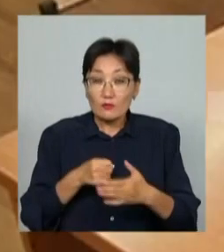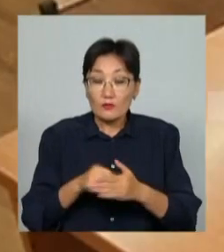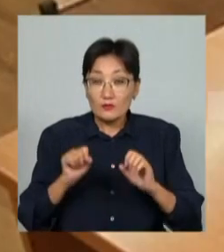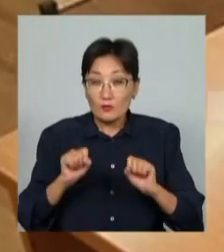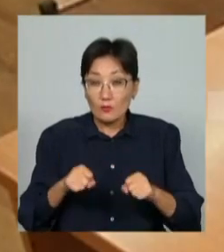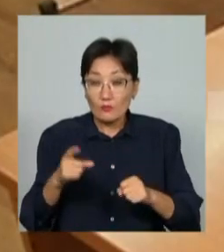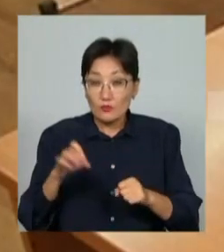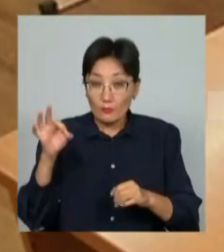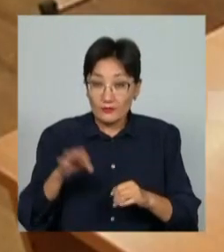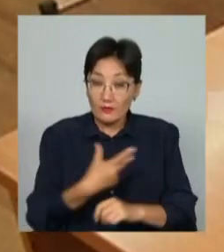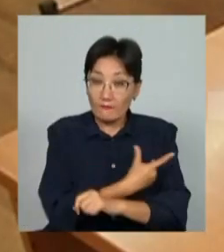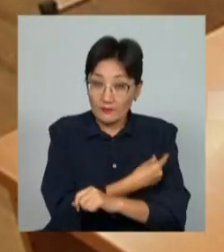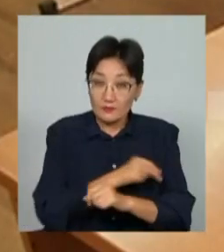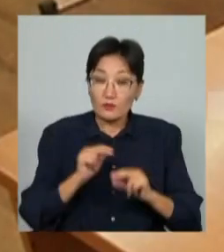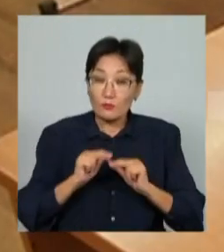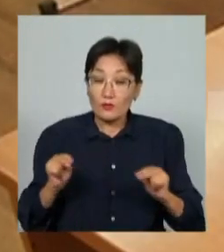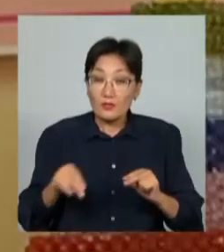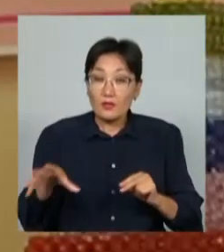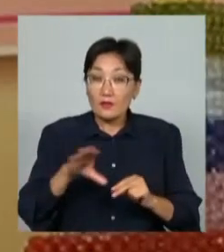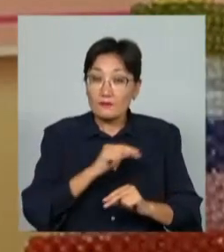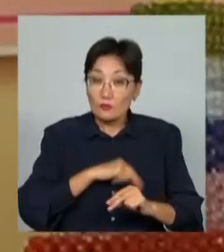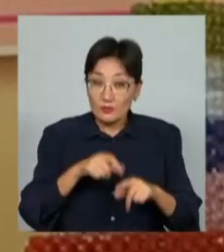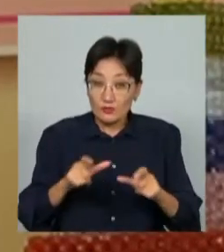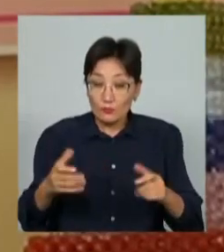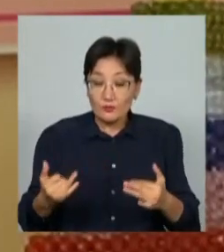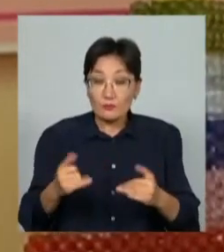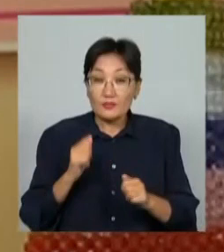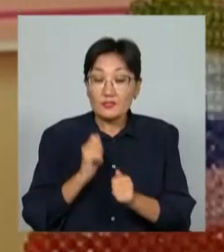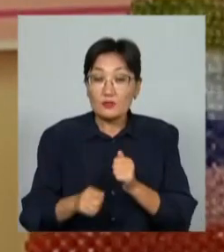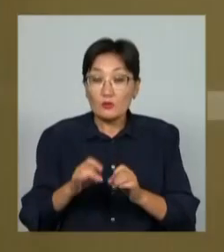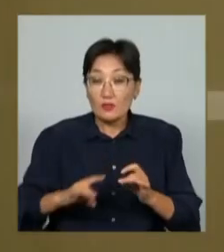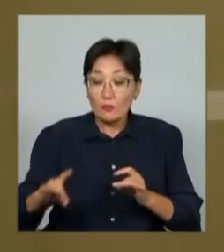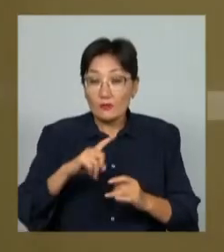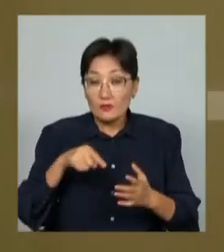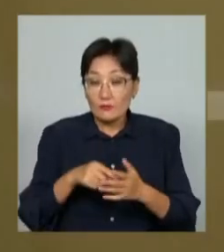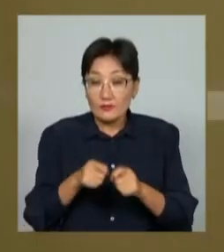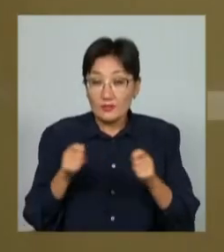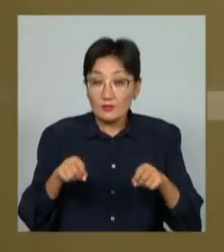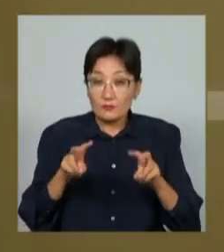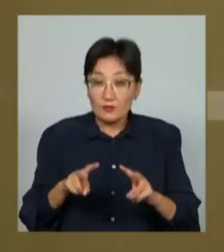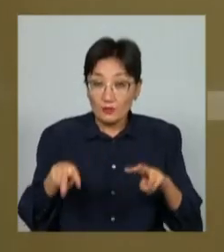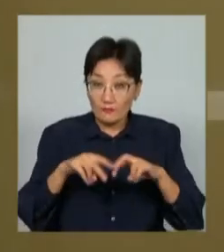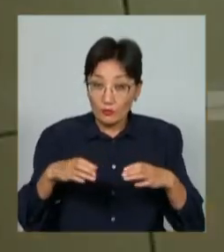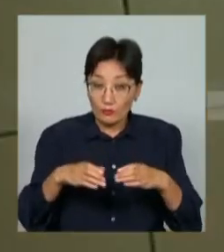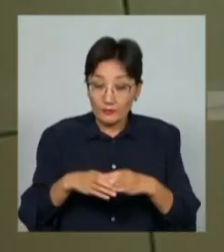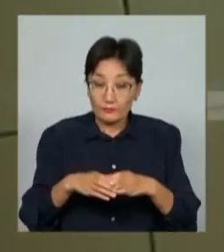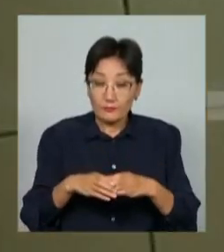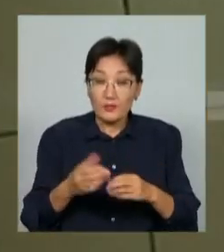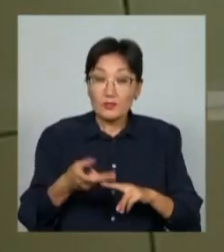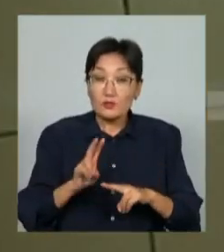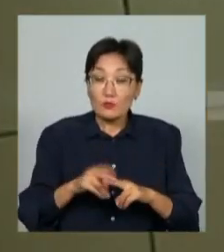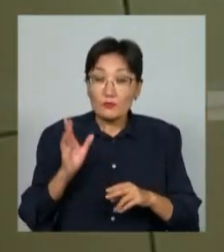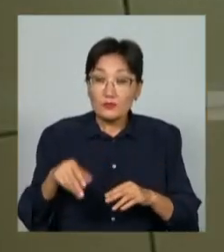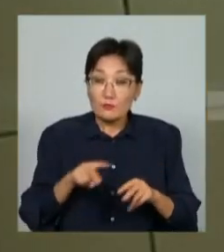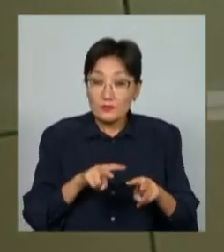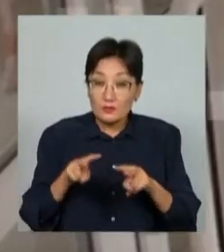при 100% вакцинации педагогов и всего персонала. Сейчас в каждом из районов города созданы специальные мониторинговые группы, которые